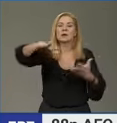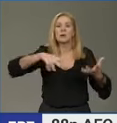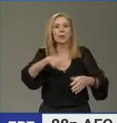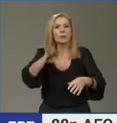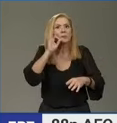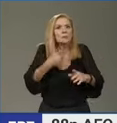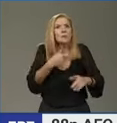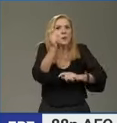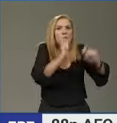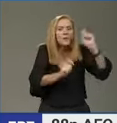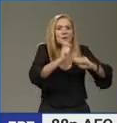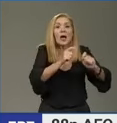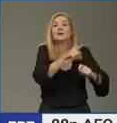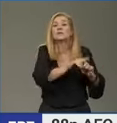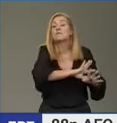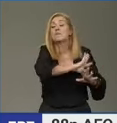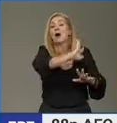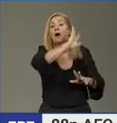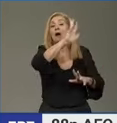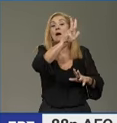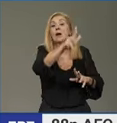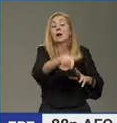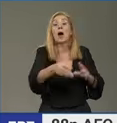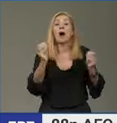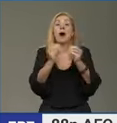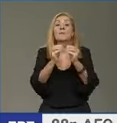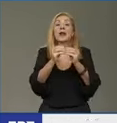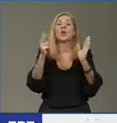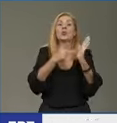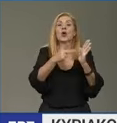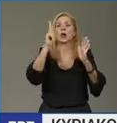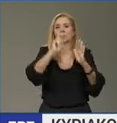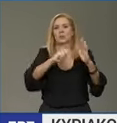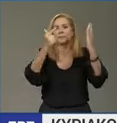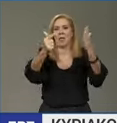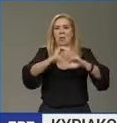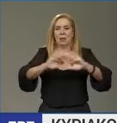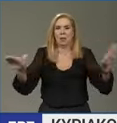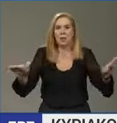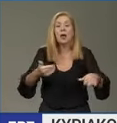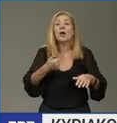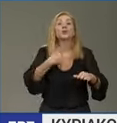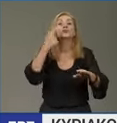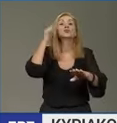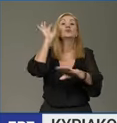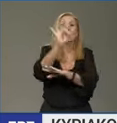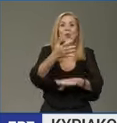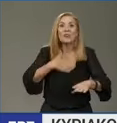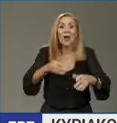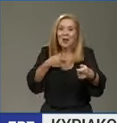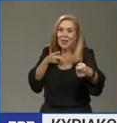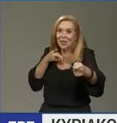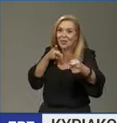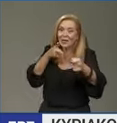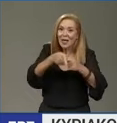κατασκευάζεται και έχει ορίζοντα υλοποίησης τον Απρίλιο του 2027. Η φιλοδοξία μας είναι να το εγκαινιάσουμε πριν από